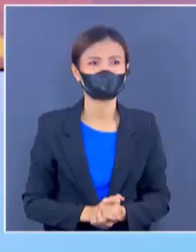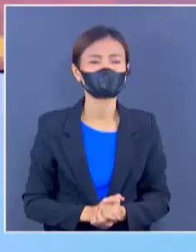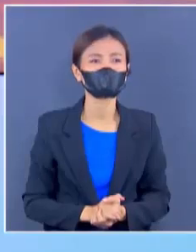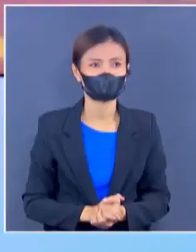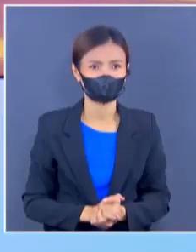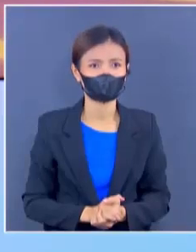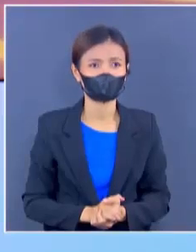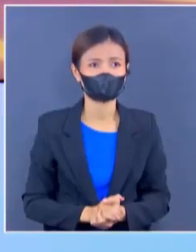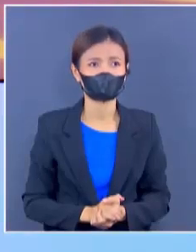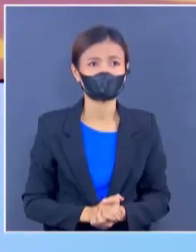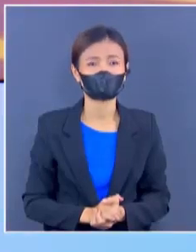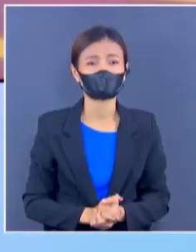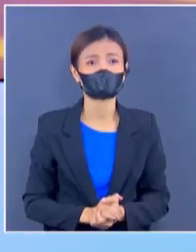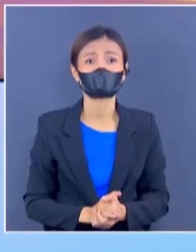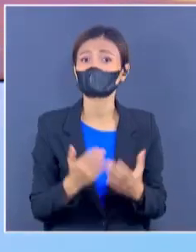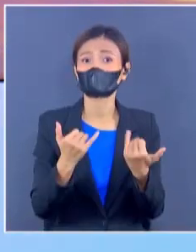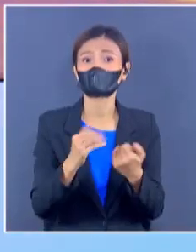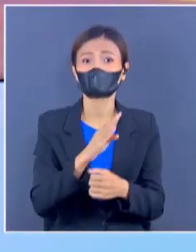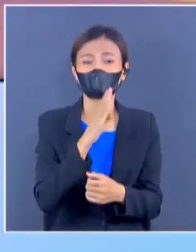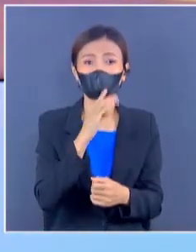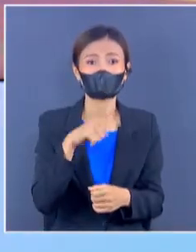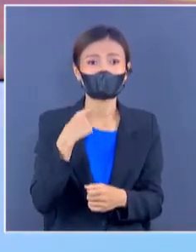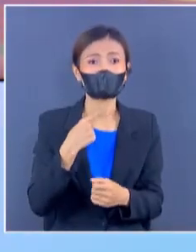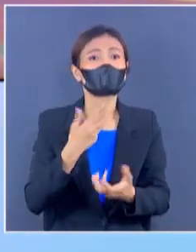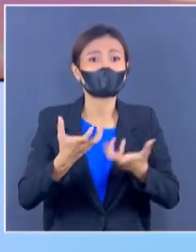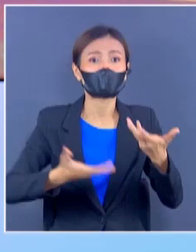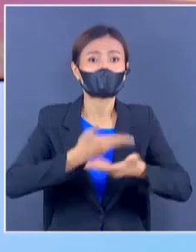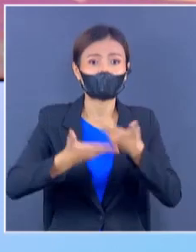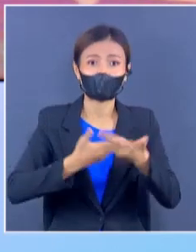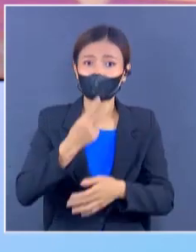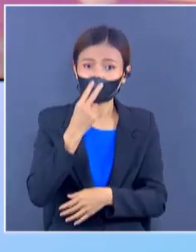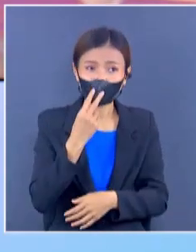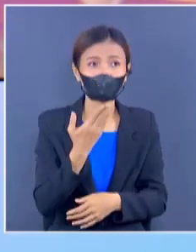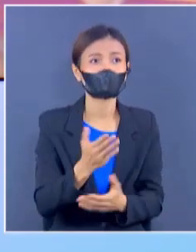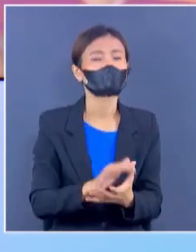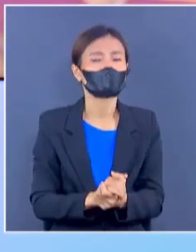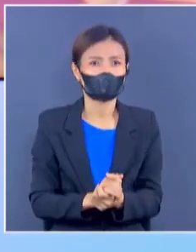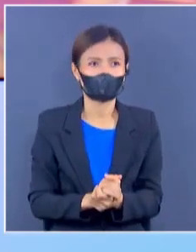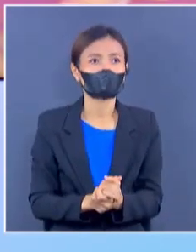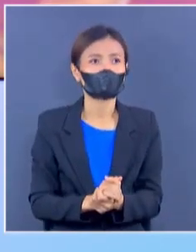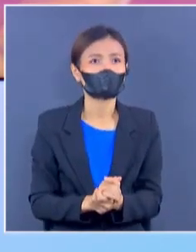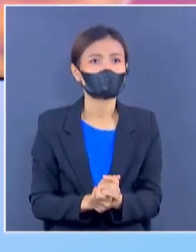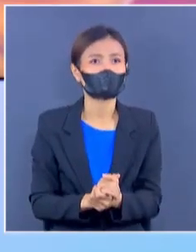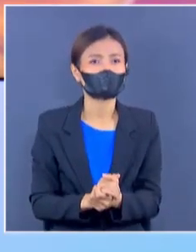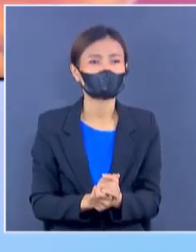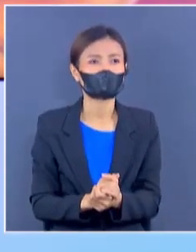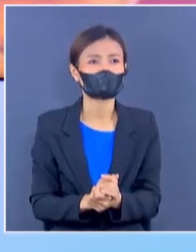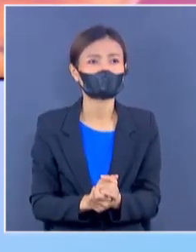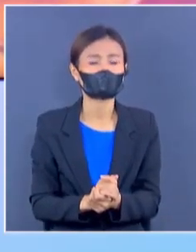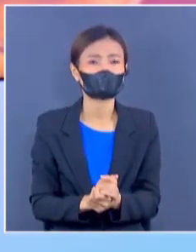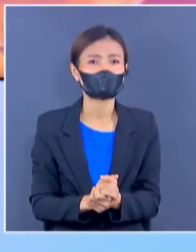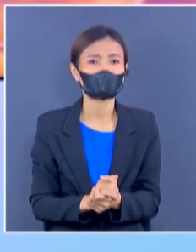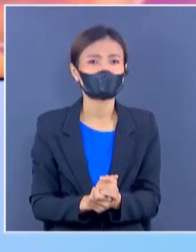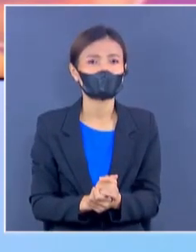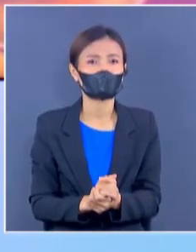มาต่อกันที่สายรักสุขภาพกันบ้างค่ะอาบาลอนคาราเจนนะคะจัดแคมเปญสุดพิเศษแจกเงินสดโดยไม่ต้องเสี่ยงโชคกันเลยค่ะกับแ